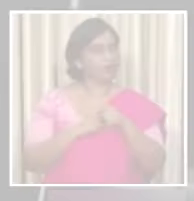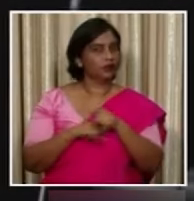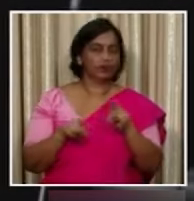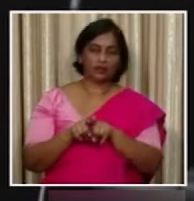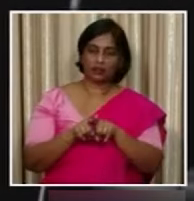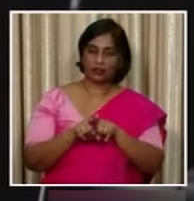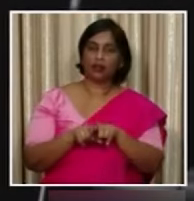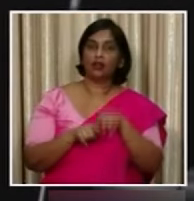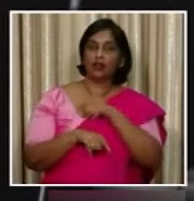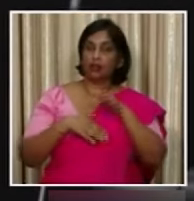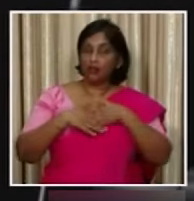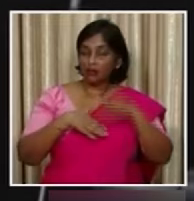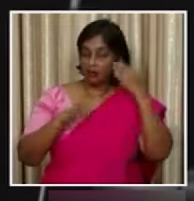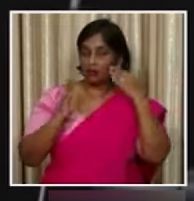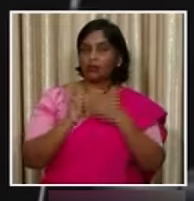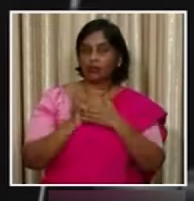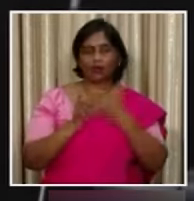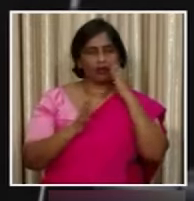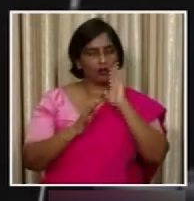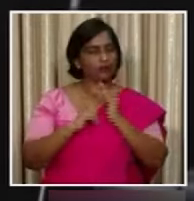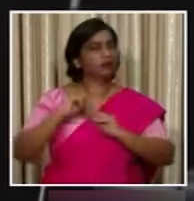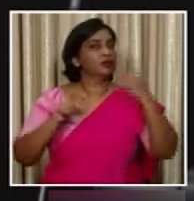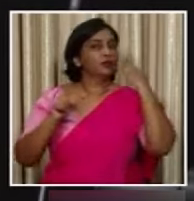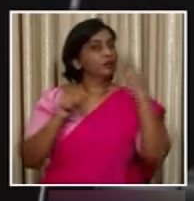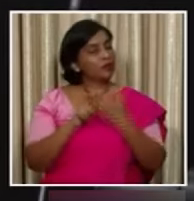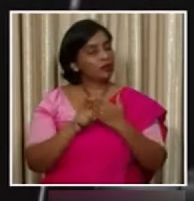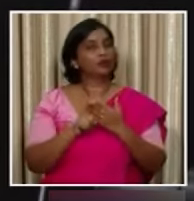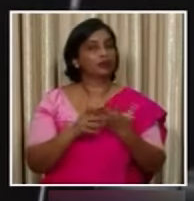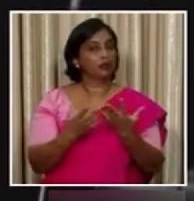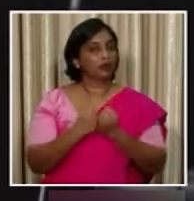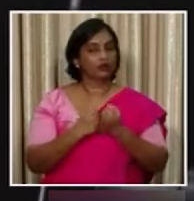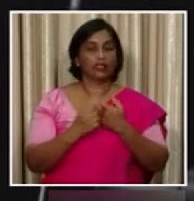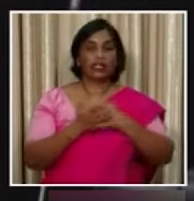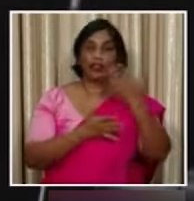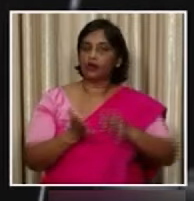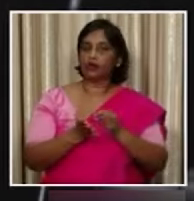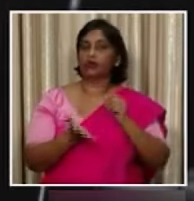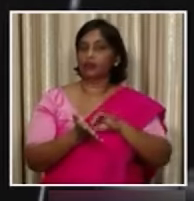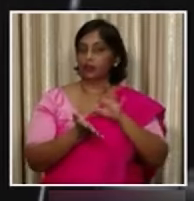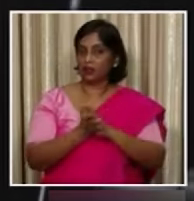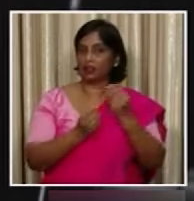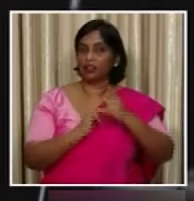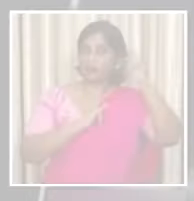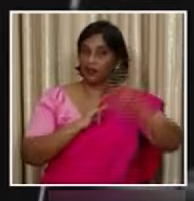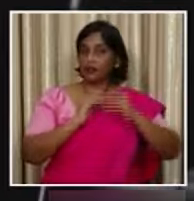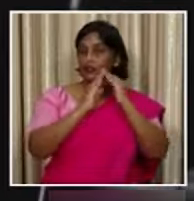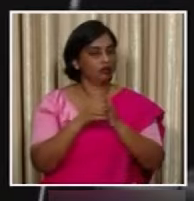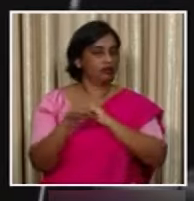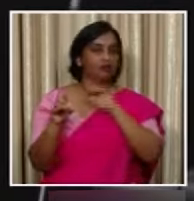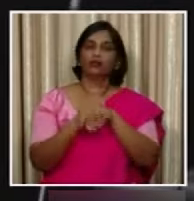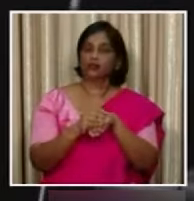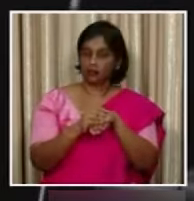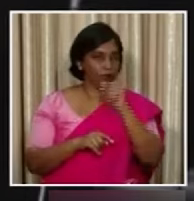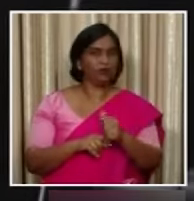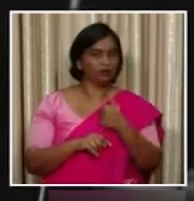වගේම මේ සිදුවීම සම්බන්ධව සාදීනව කටයුතු කිරීම සඳහා සහ අවශ්‍ය වාර්තා නිගමන ලබා දීම සඳහා විශ්වවිද්‍යාල තුනක කණ්ඩායම්